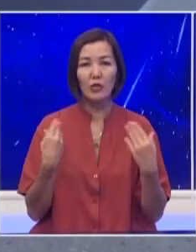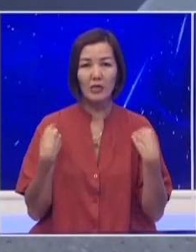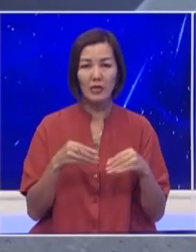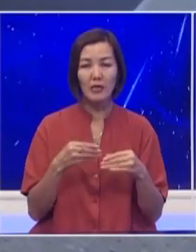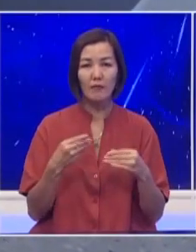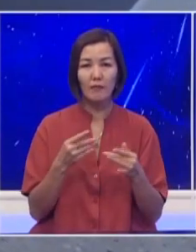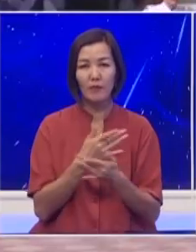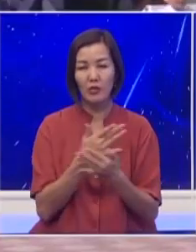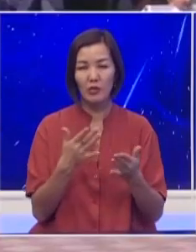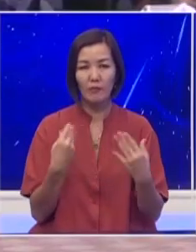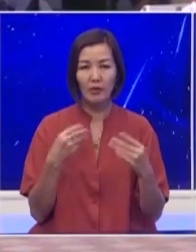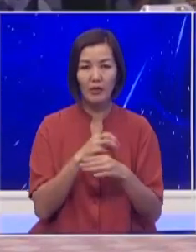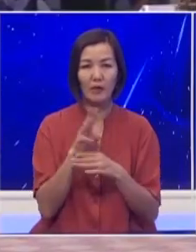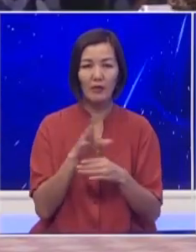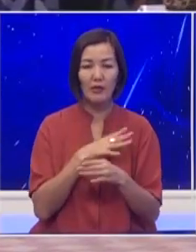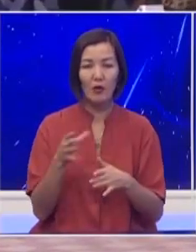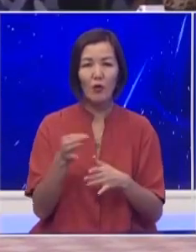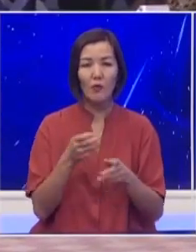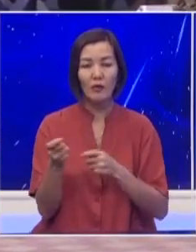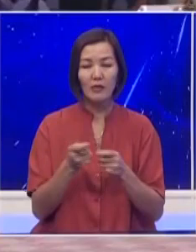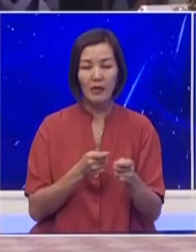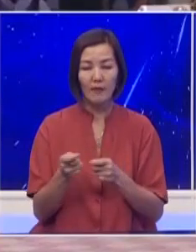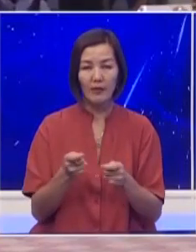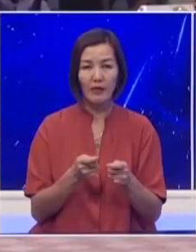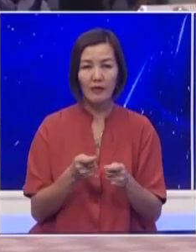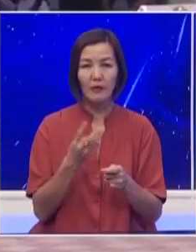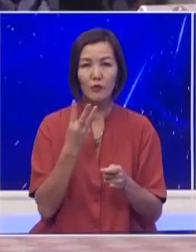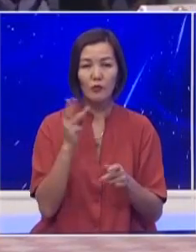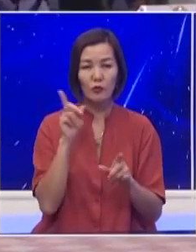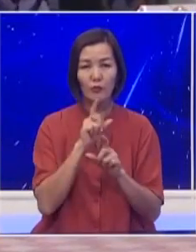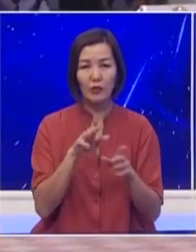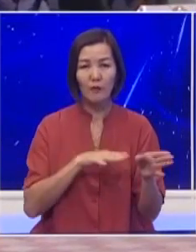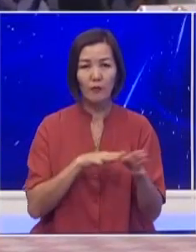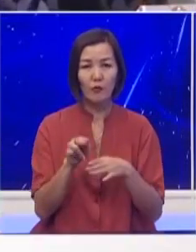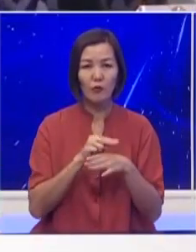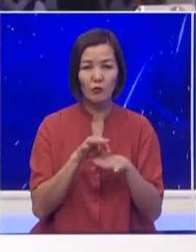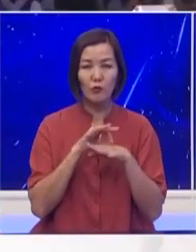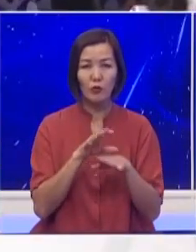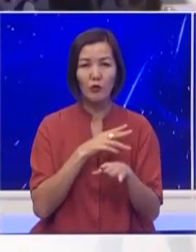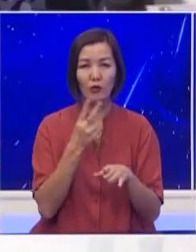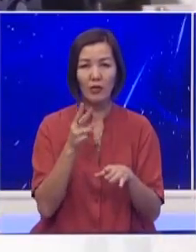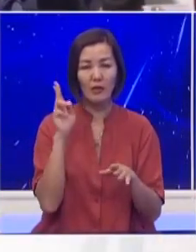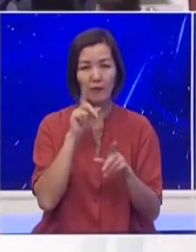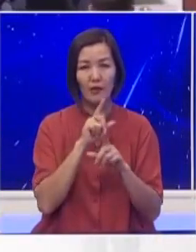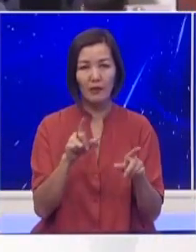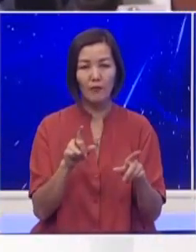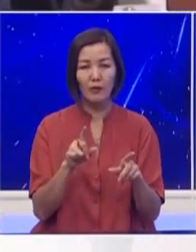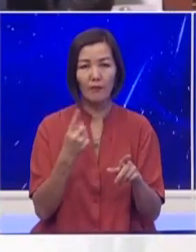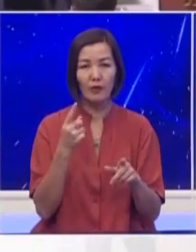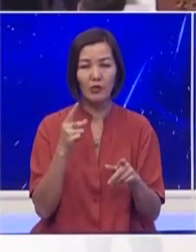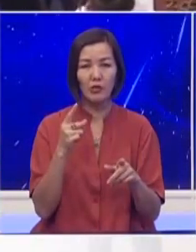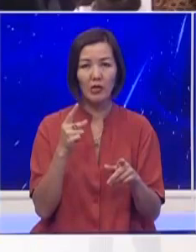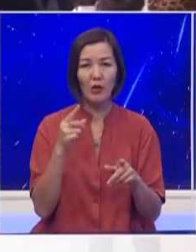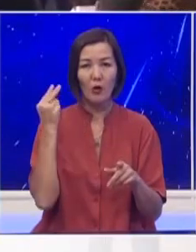киім-кешекпен қамтылыпты. Облыс тарапынан, аудан әкімі тарапынан 3 мектеп күрделі жөндеу өтті. 2 мектептің жаңа 1-ші қыркүйекке